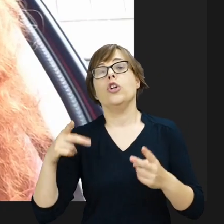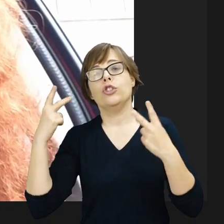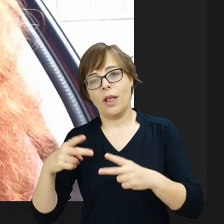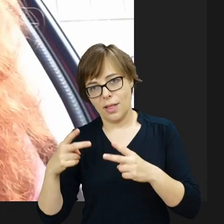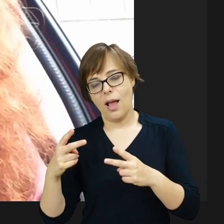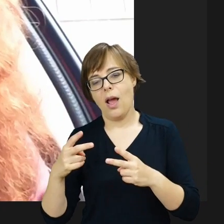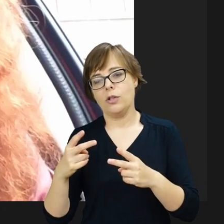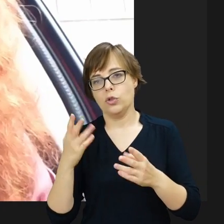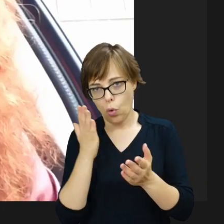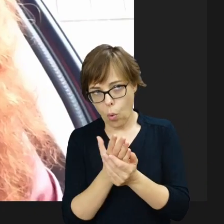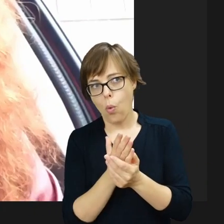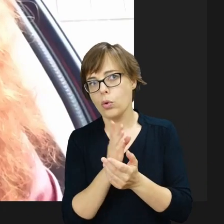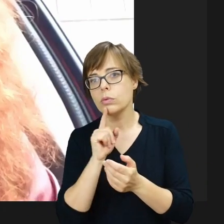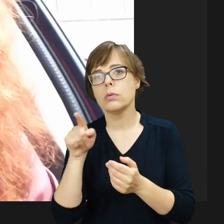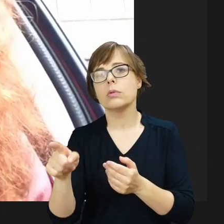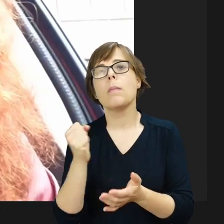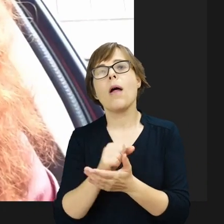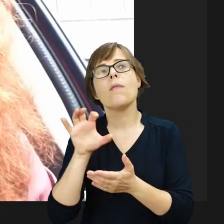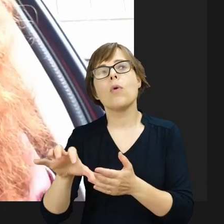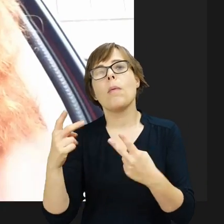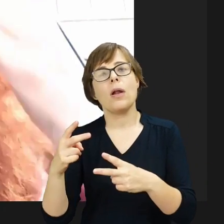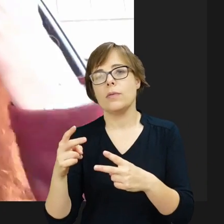jej ramy, to